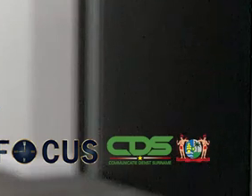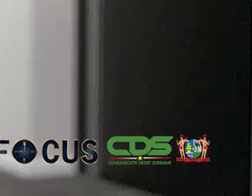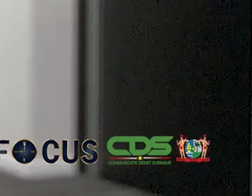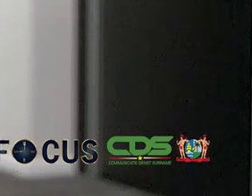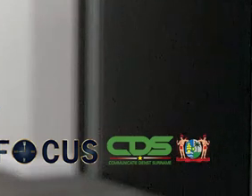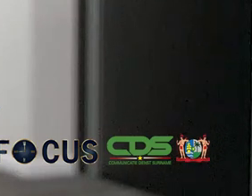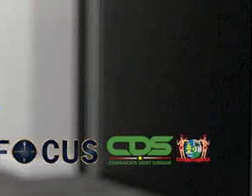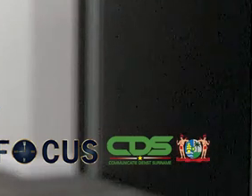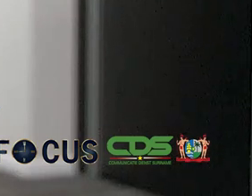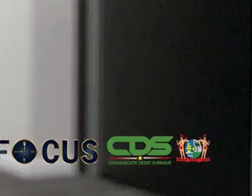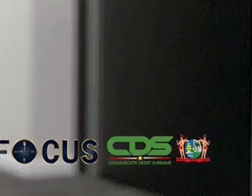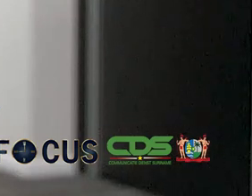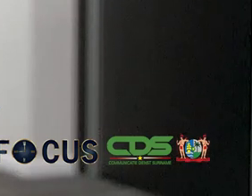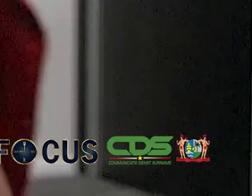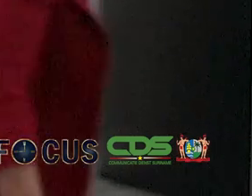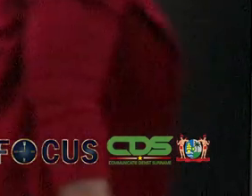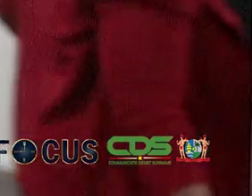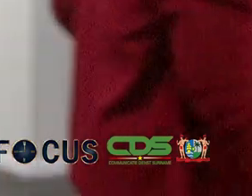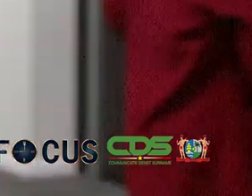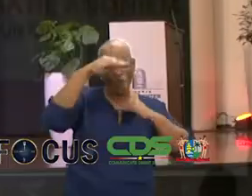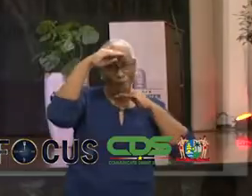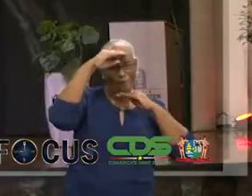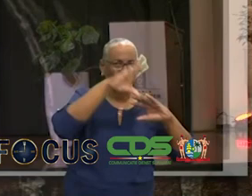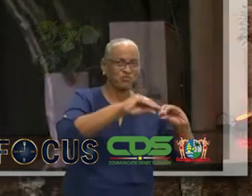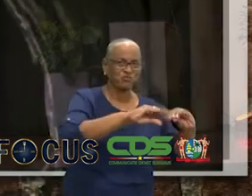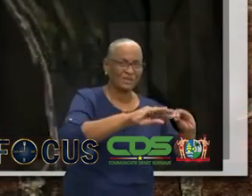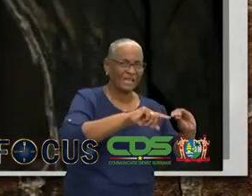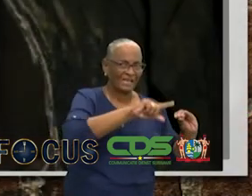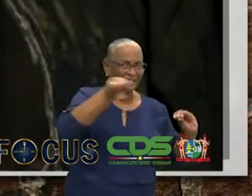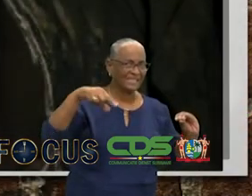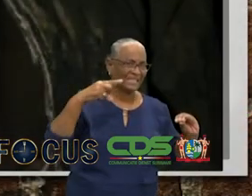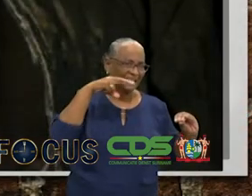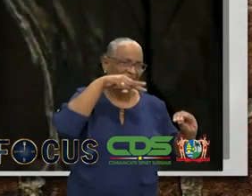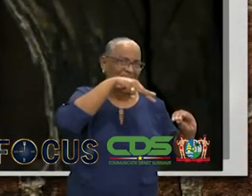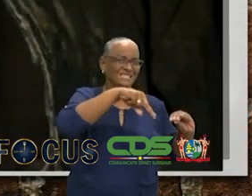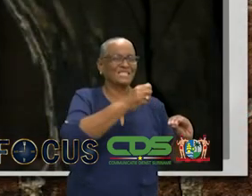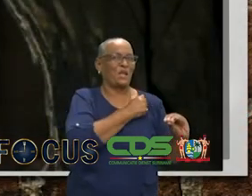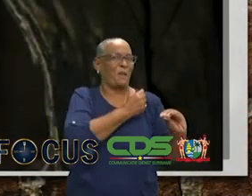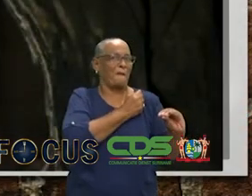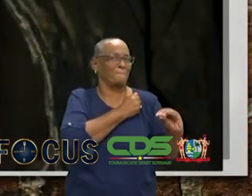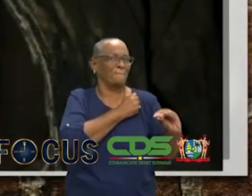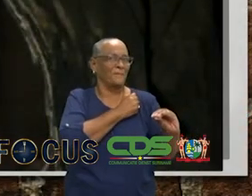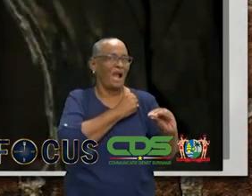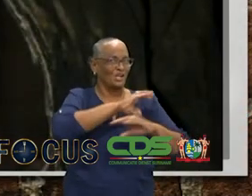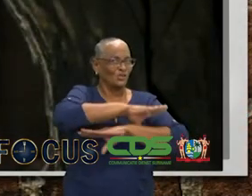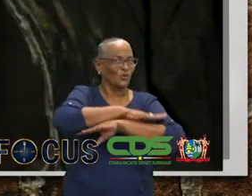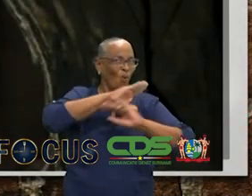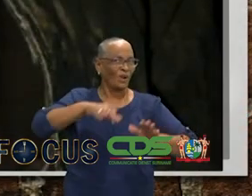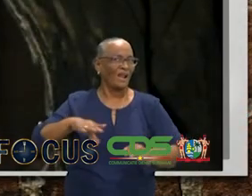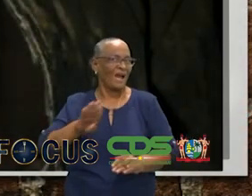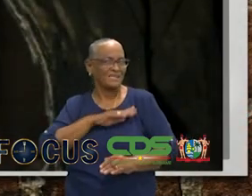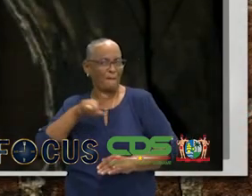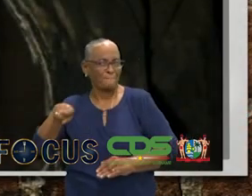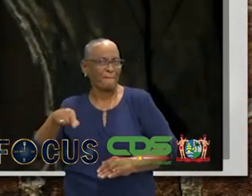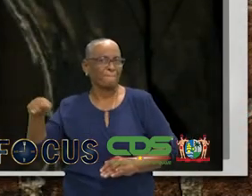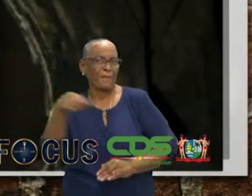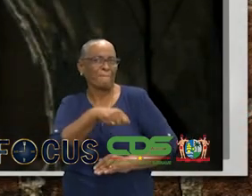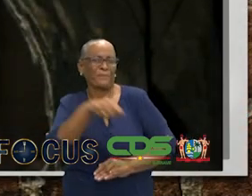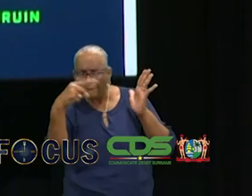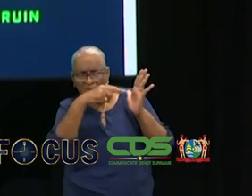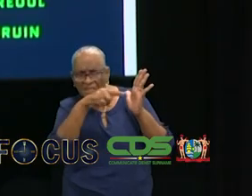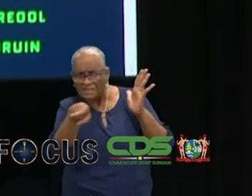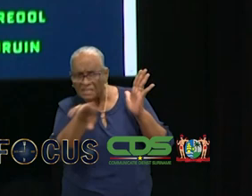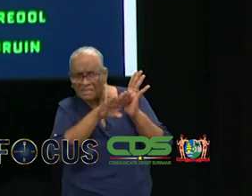drempel in ieder geval om de melding te plegen wordt verlaagd. Zal het anoniem blijven dan ervoor zorgen dat er veel meer gemeld zal